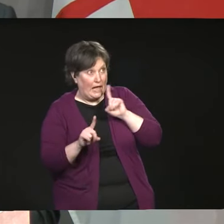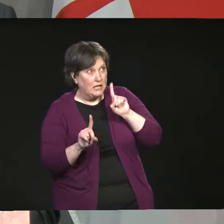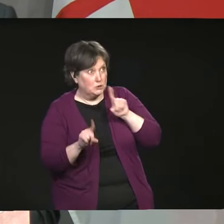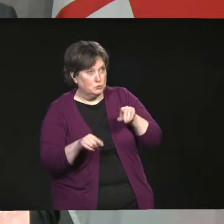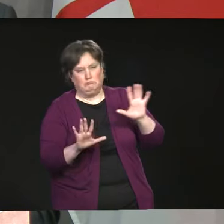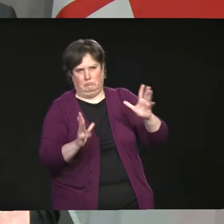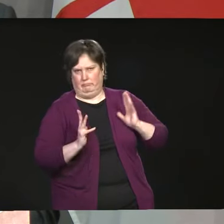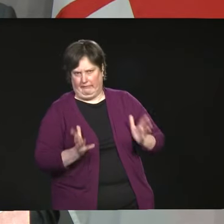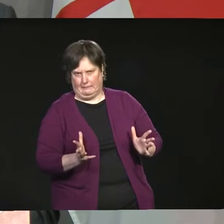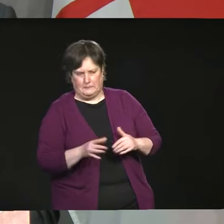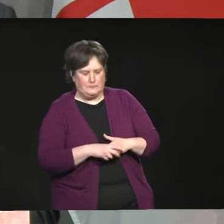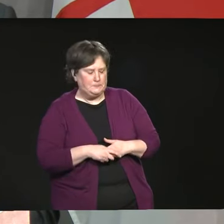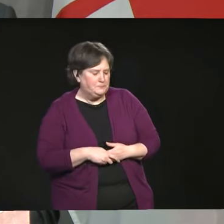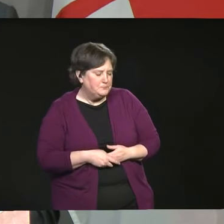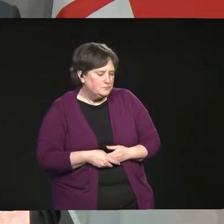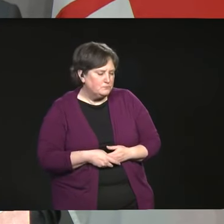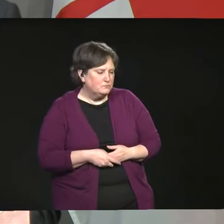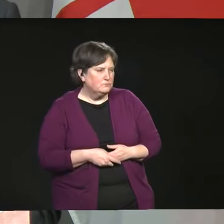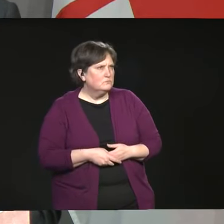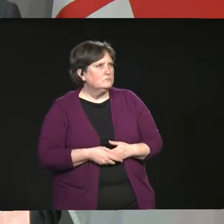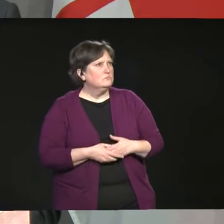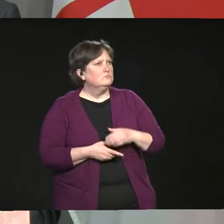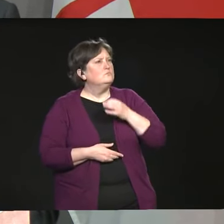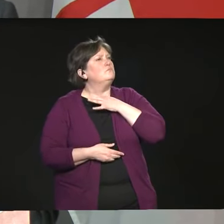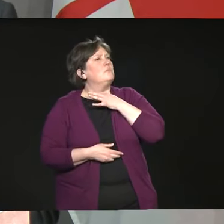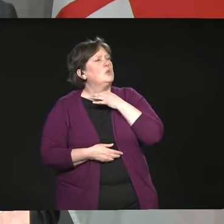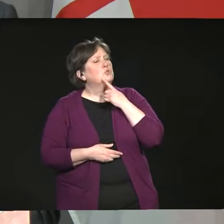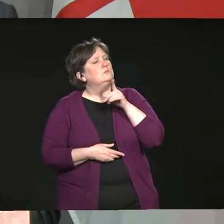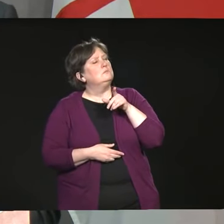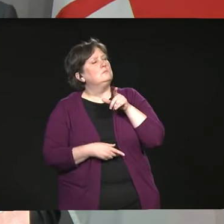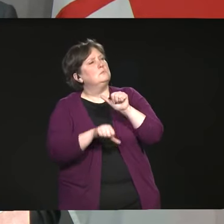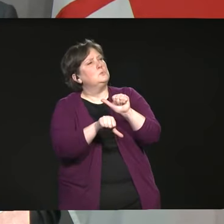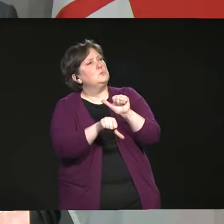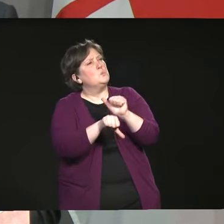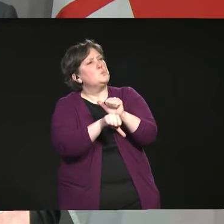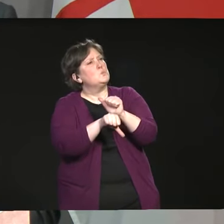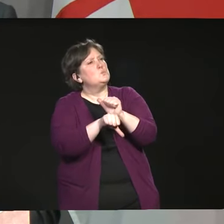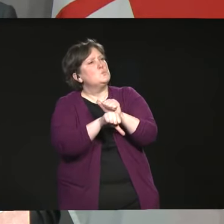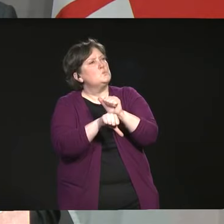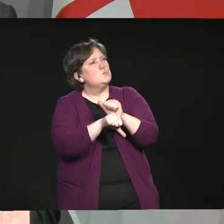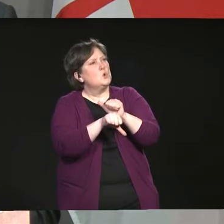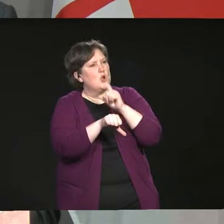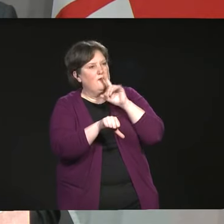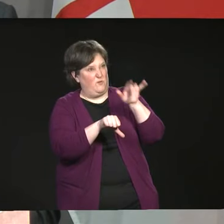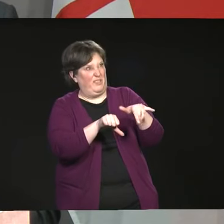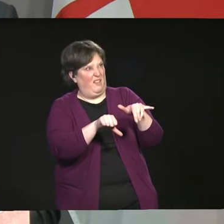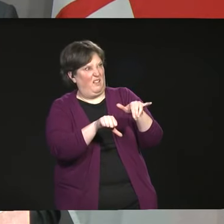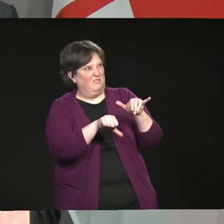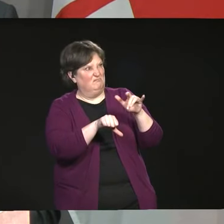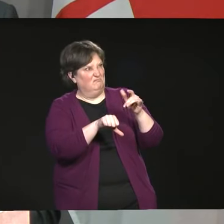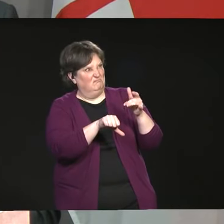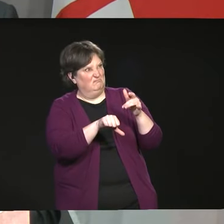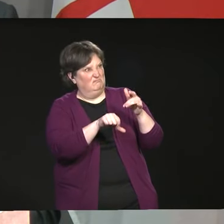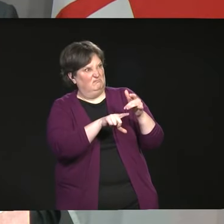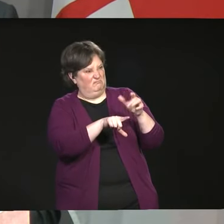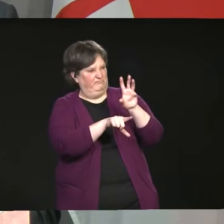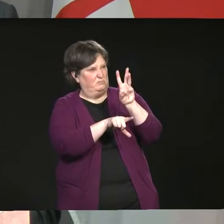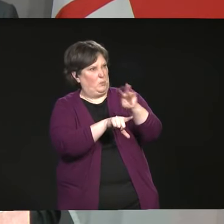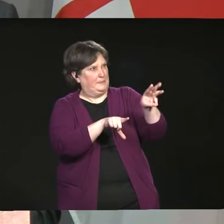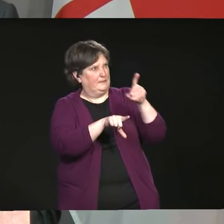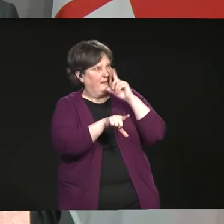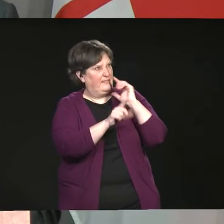système de distribution efficace, rapide et simple de l'argent aux Canadiens a commencé quand? Le travail